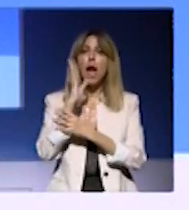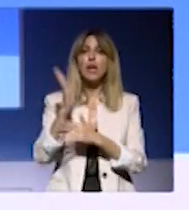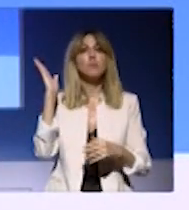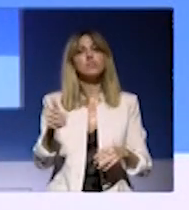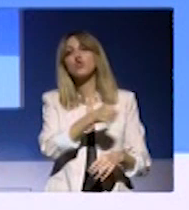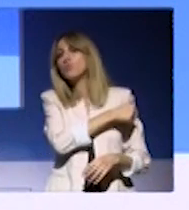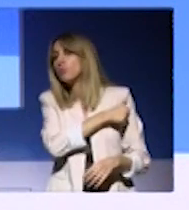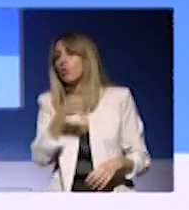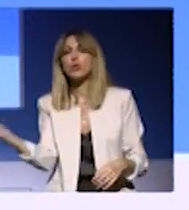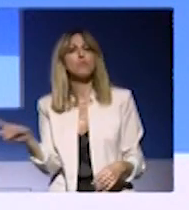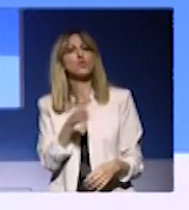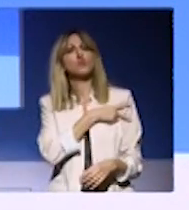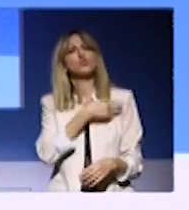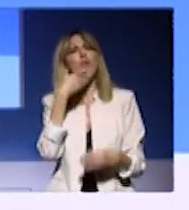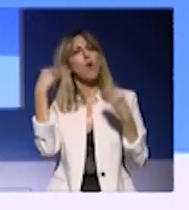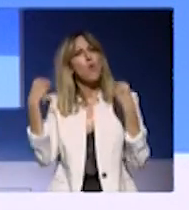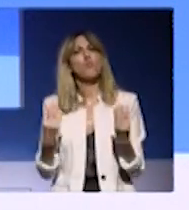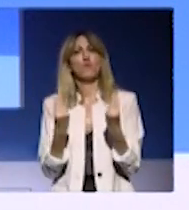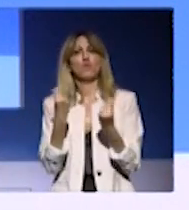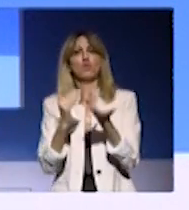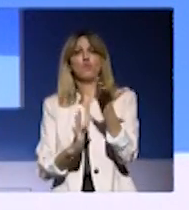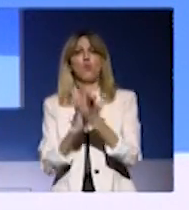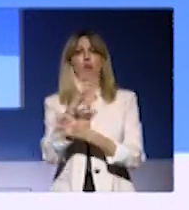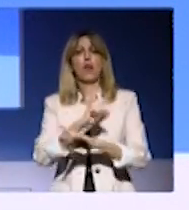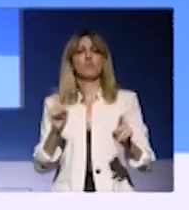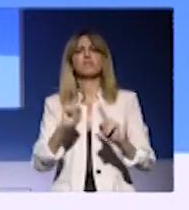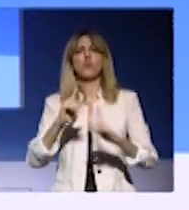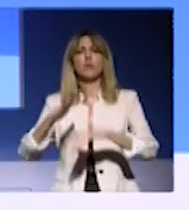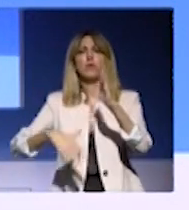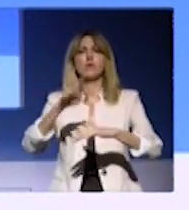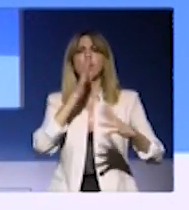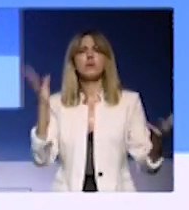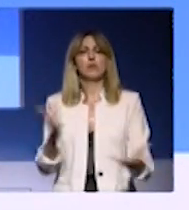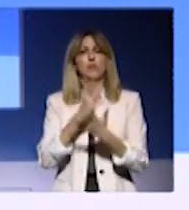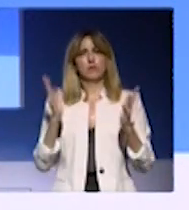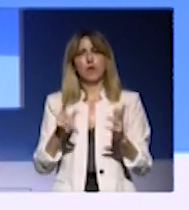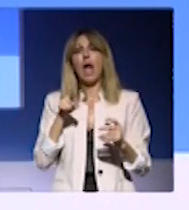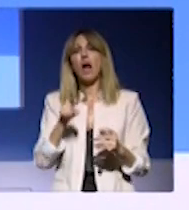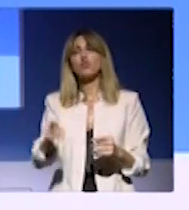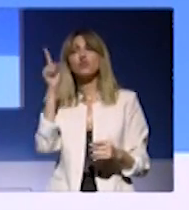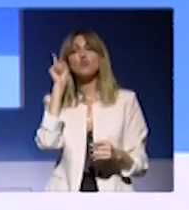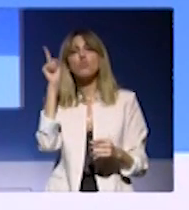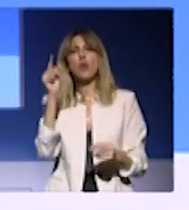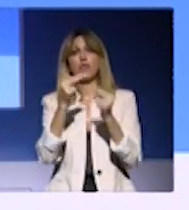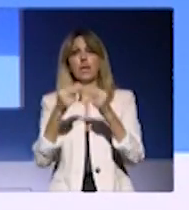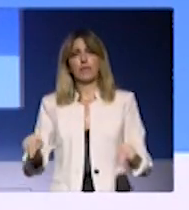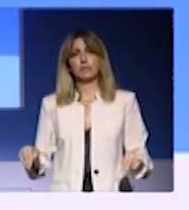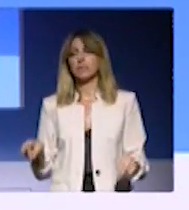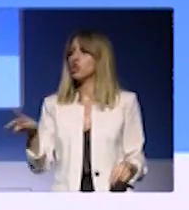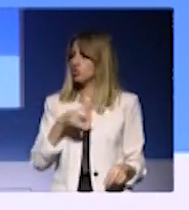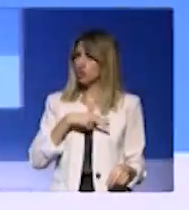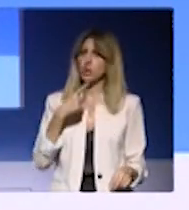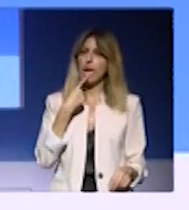βιώσιμη. Δεν υπάρχει άλλος δρόμος τον οποίο να μπορούμε να ακολουθήσουμε. Και ήταν πάρα πολύ σωστό αυτό το οποίο είπες, ότι η